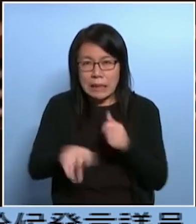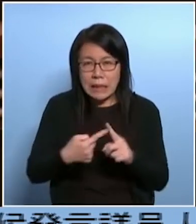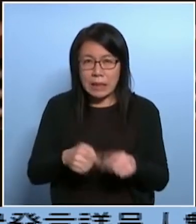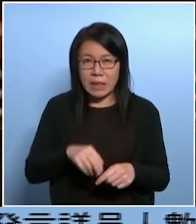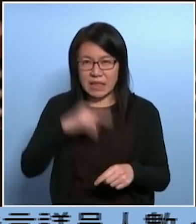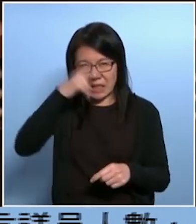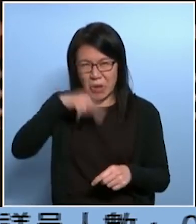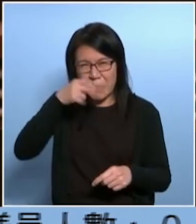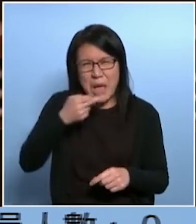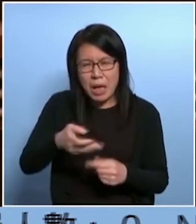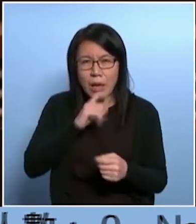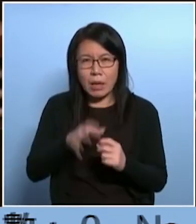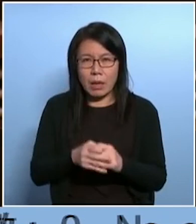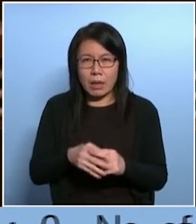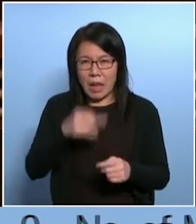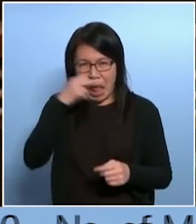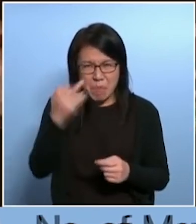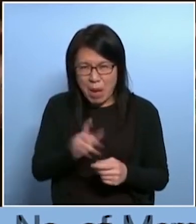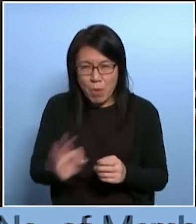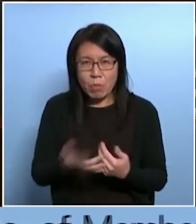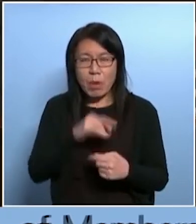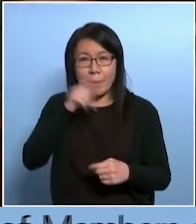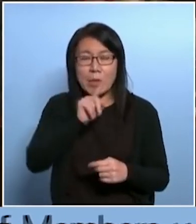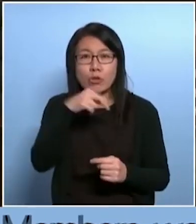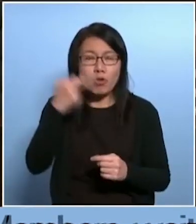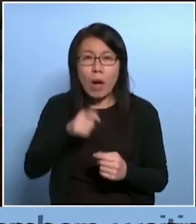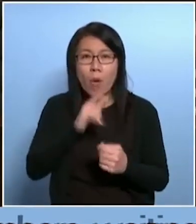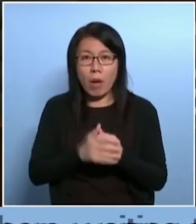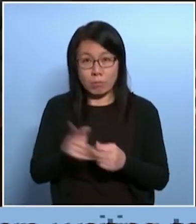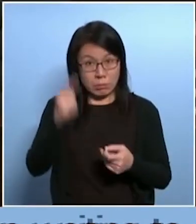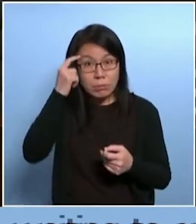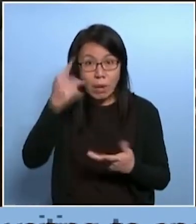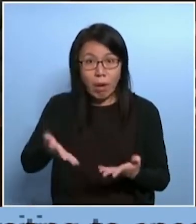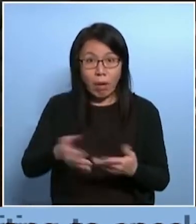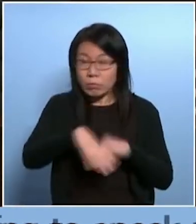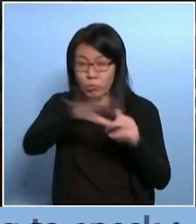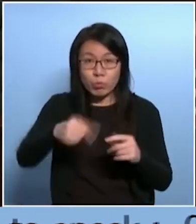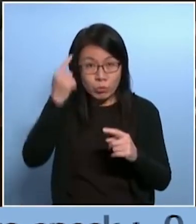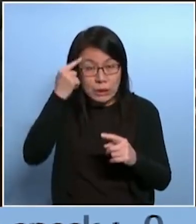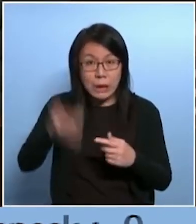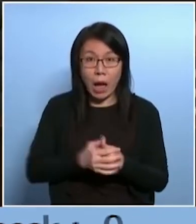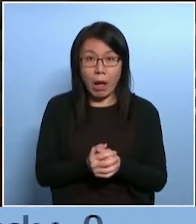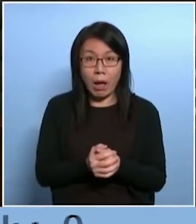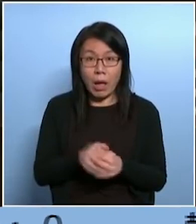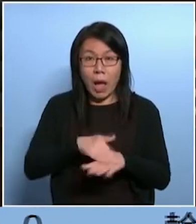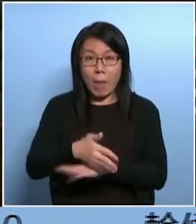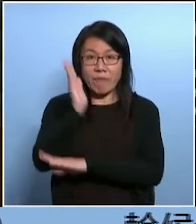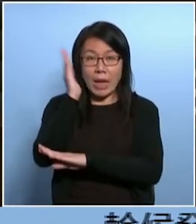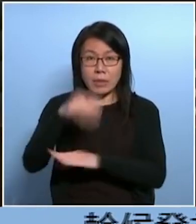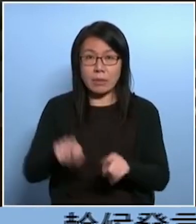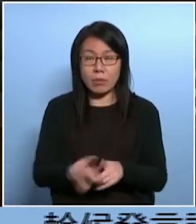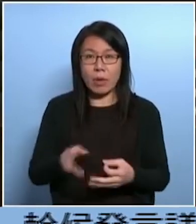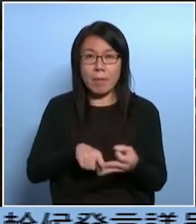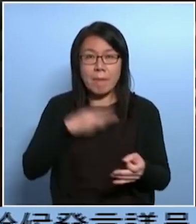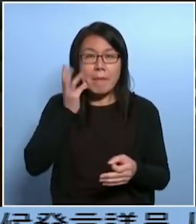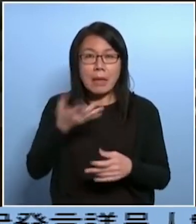滿口粗言餵語，大家都知道的，誰是粗口娟呢？你說大家都知道的，剛才發言的時候。 麥美